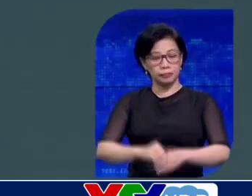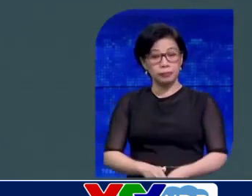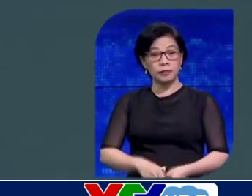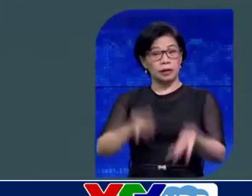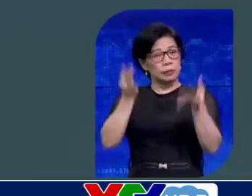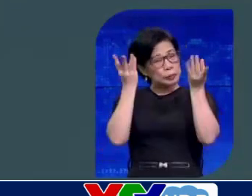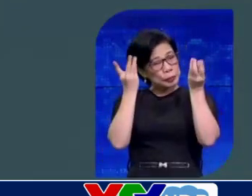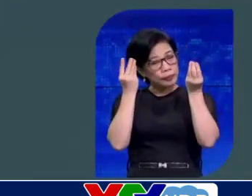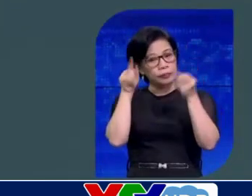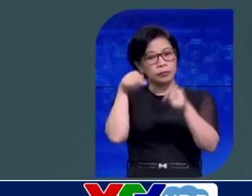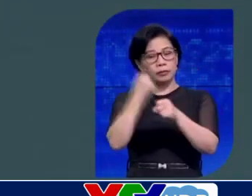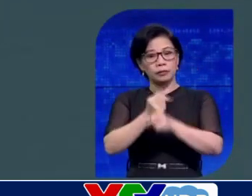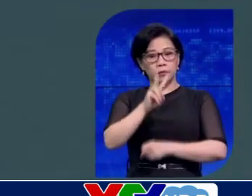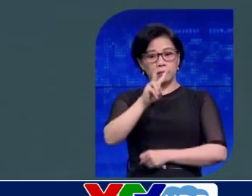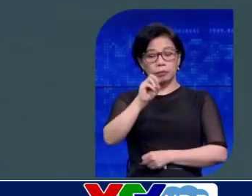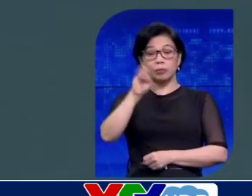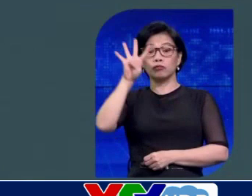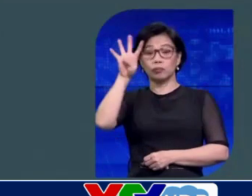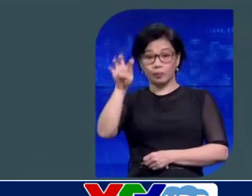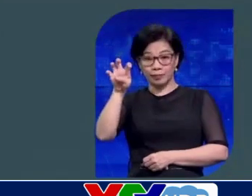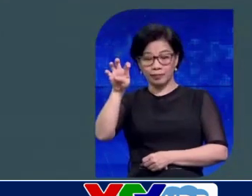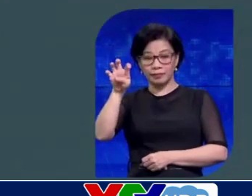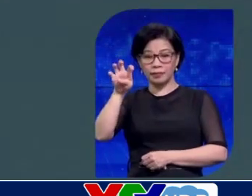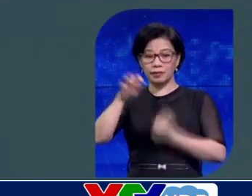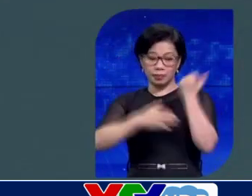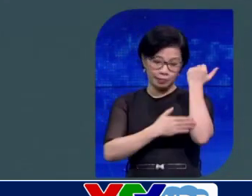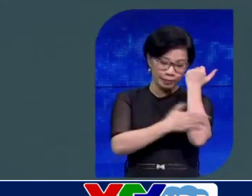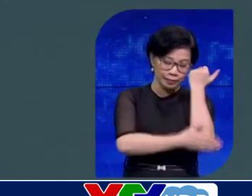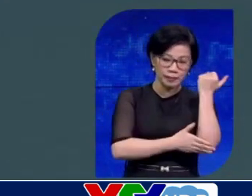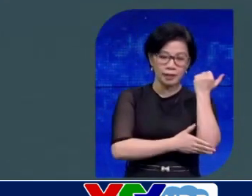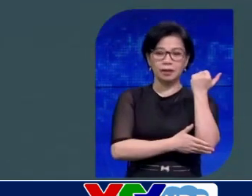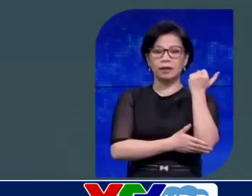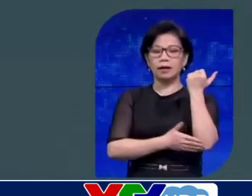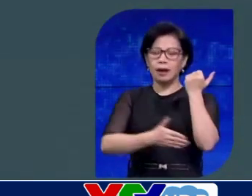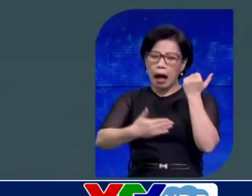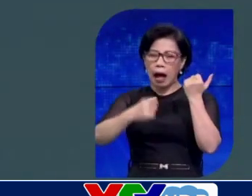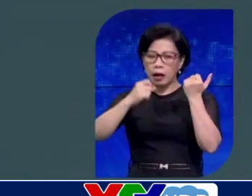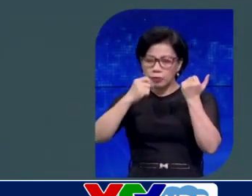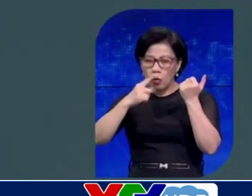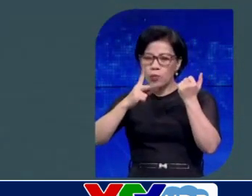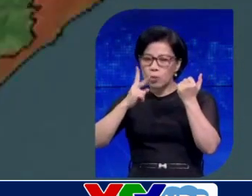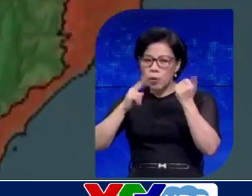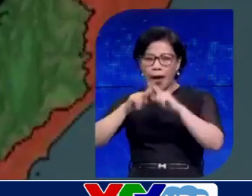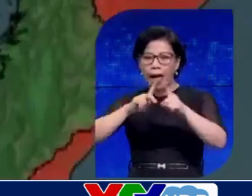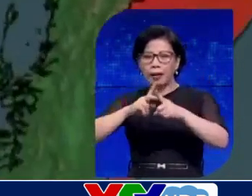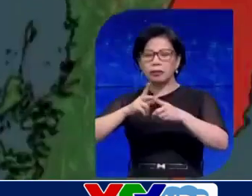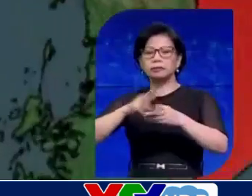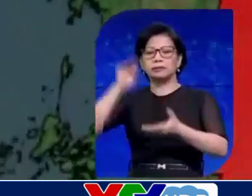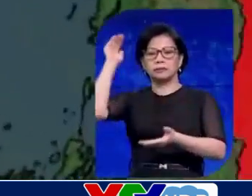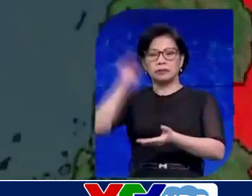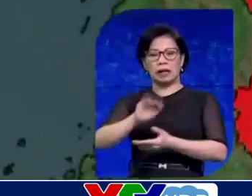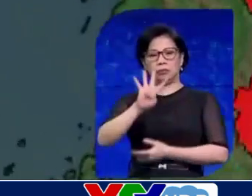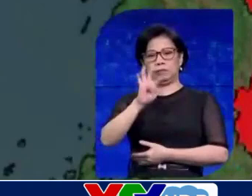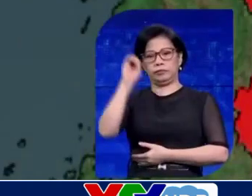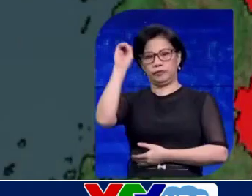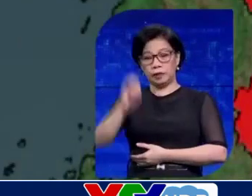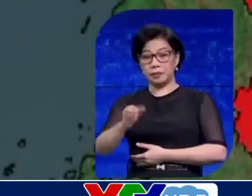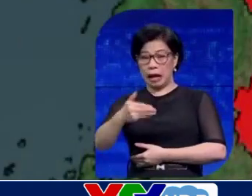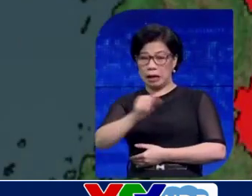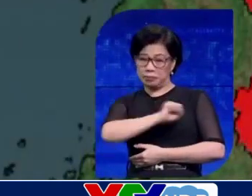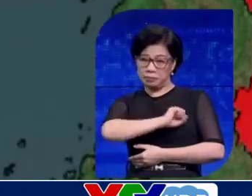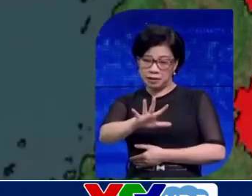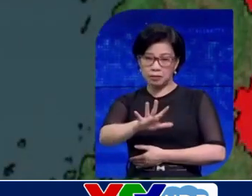năm 2040, tổng lượng thủy sản trên toàn sông Mekong sẽ giảm từ 40 đến 80%. Lượng cá đánh bắt bị mất đi tính theo